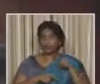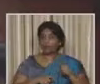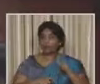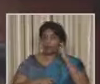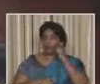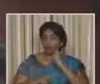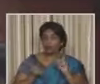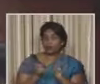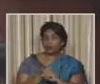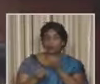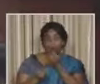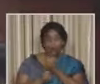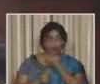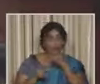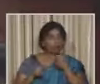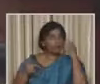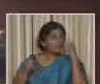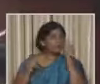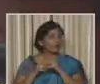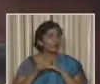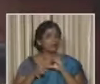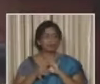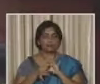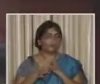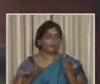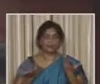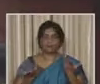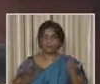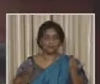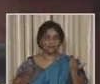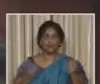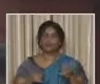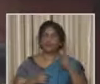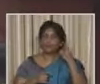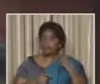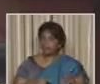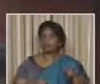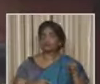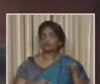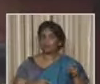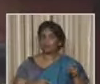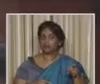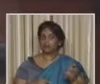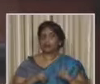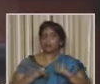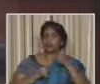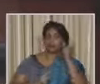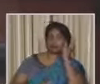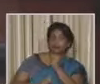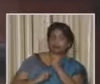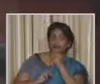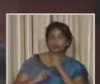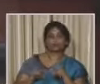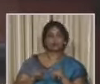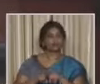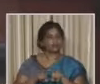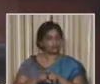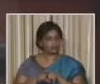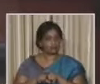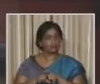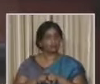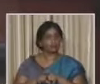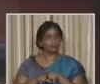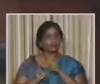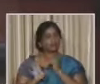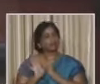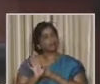கொடுக்கல் வாங்கலுக்கும் எந்த விதத்திலும் இந்த பயங்கரவாத செயலுக்கு காரணமாக அமைந்ததென வெளிப்படுத்தப்படவில்லை. எனவே ஒருவரையொருவர்